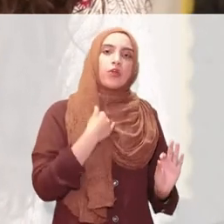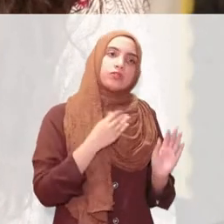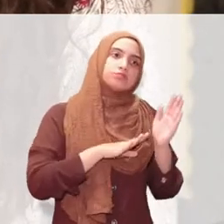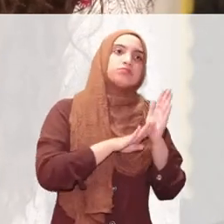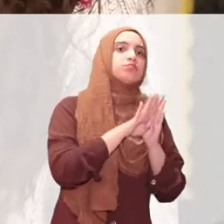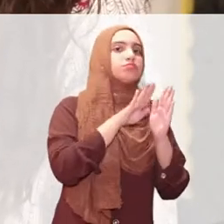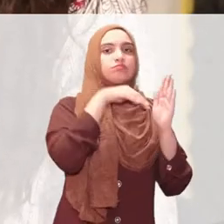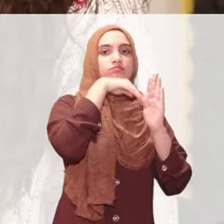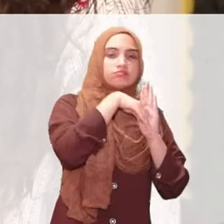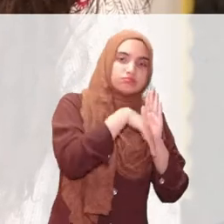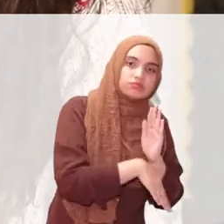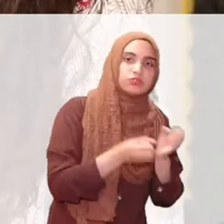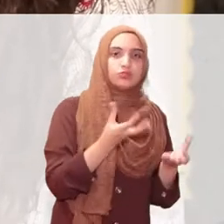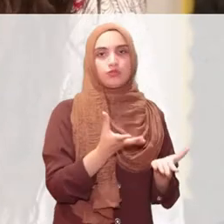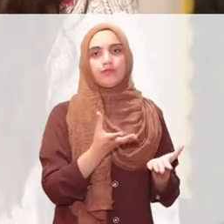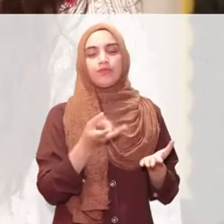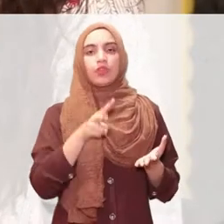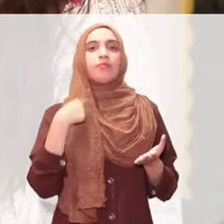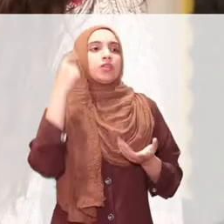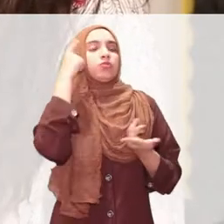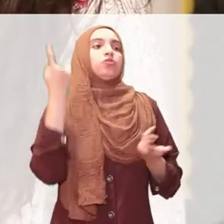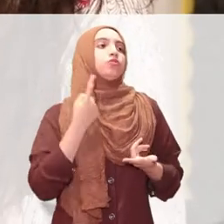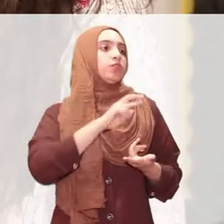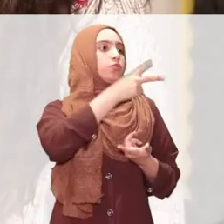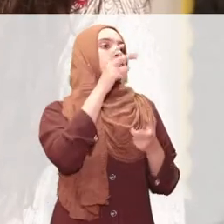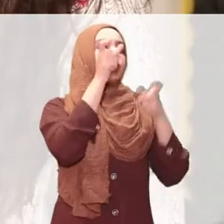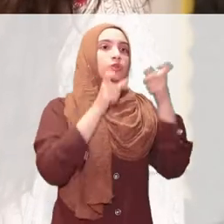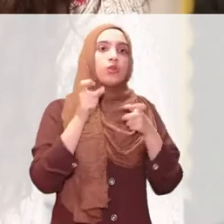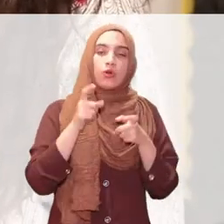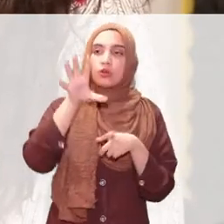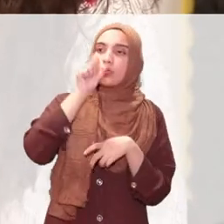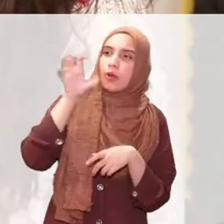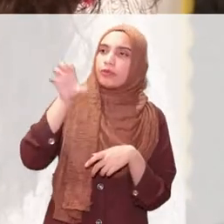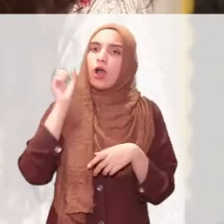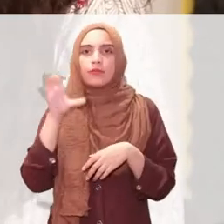आब्जर्वर नियुक्त व्यक्ति को